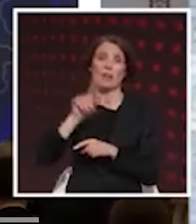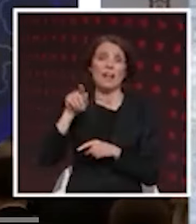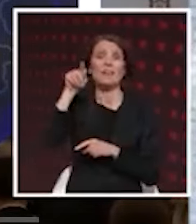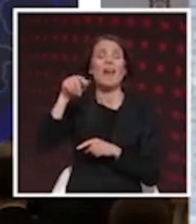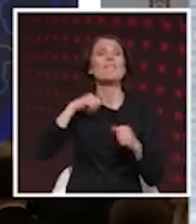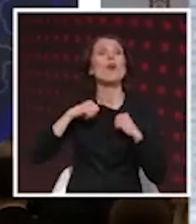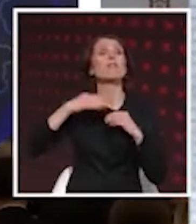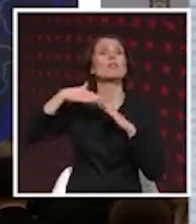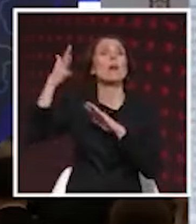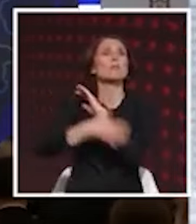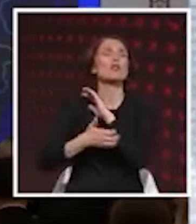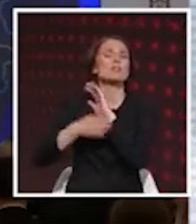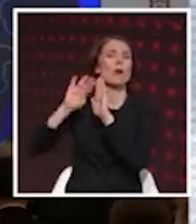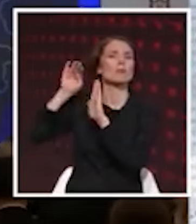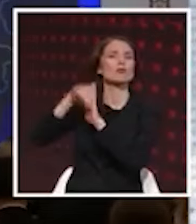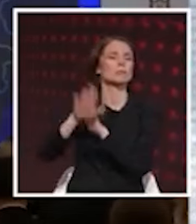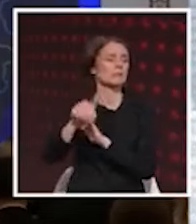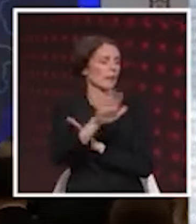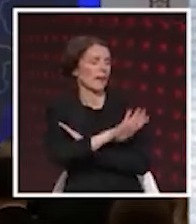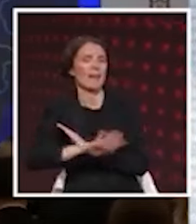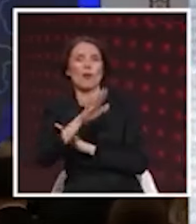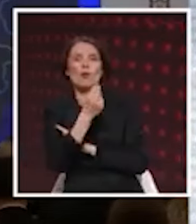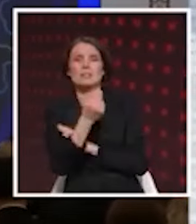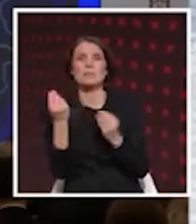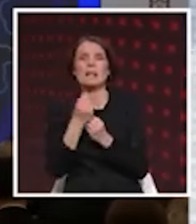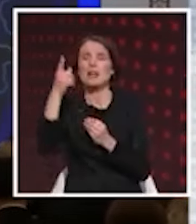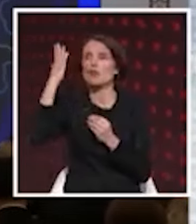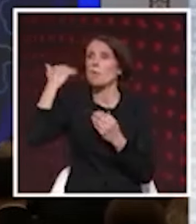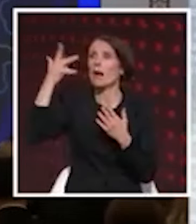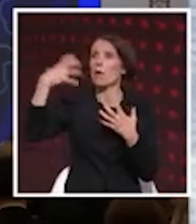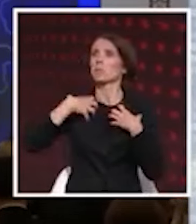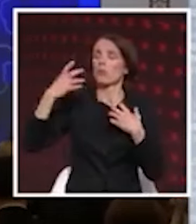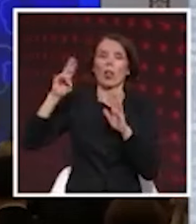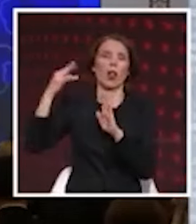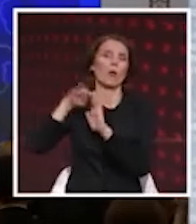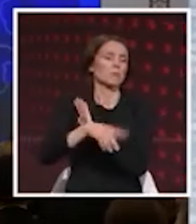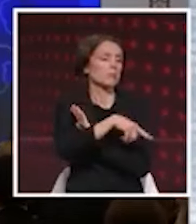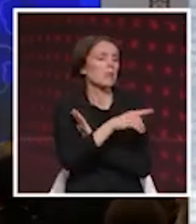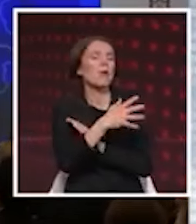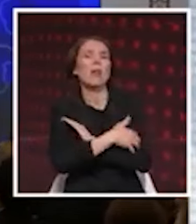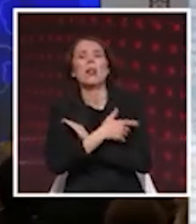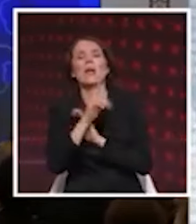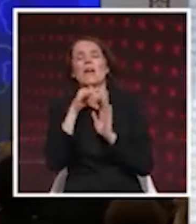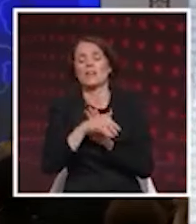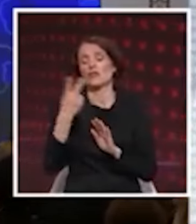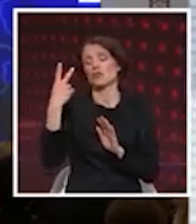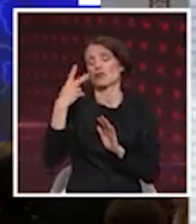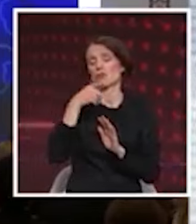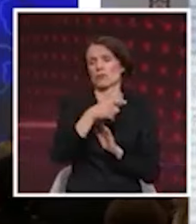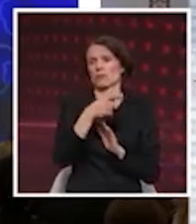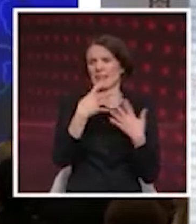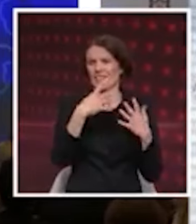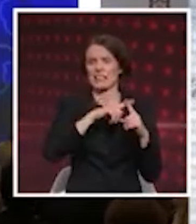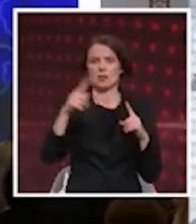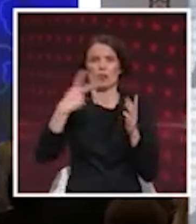nego drugi delovi Srbi jer je imala šta da izgubi, za razliku od mnogih drugih, u periodu od 90. do 2010. godine. Dakle,